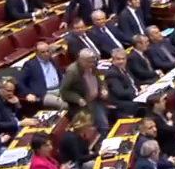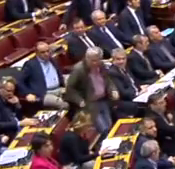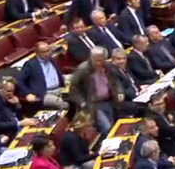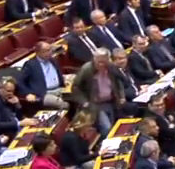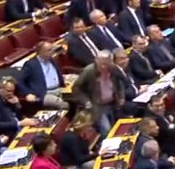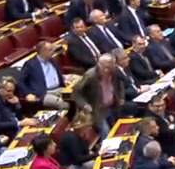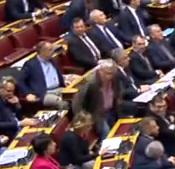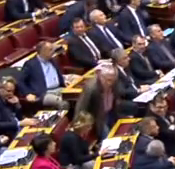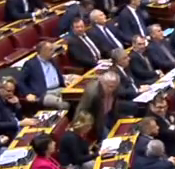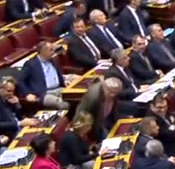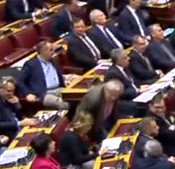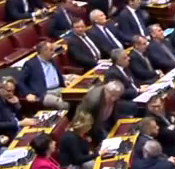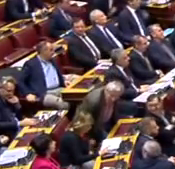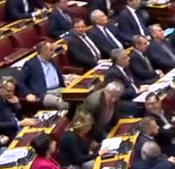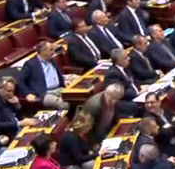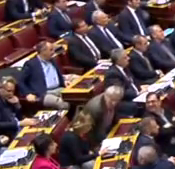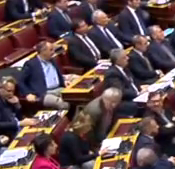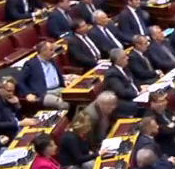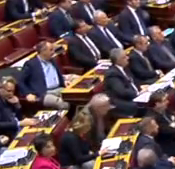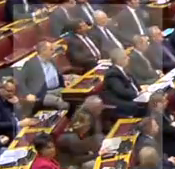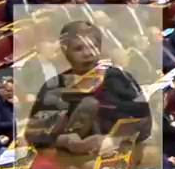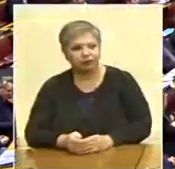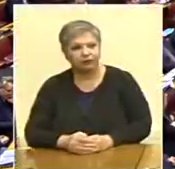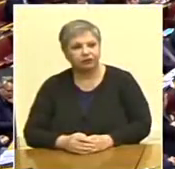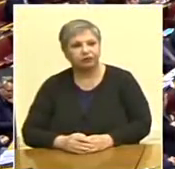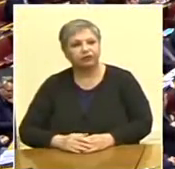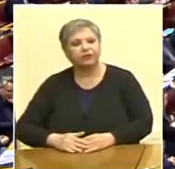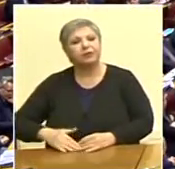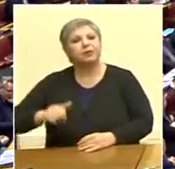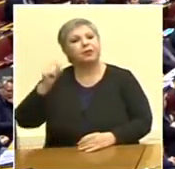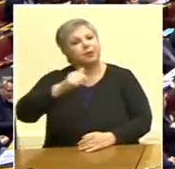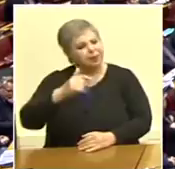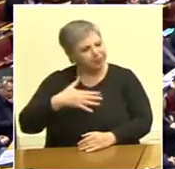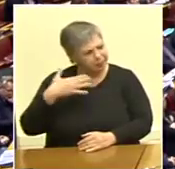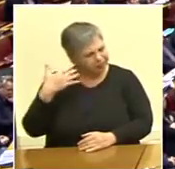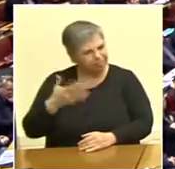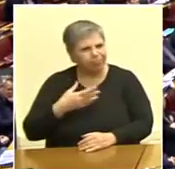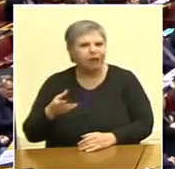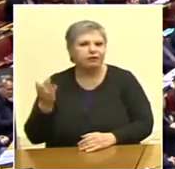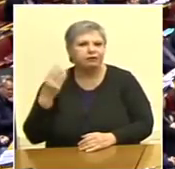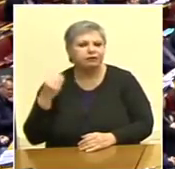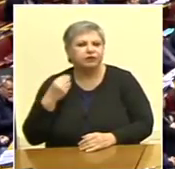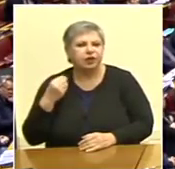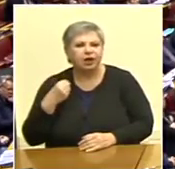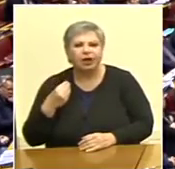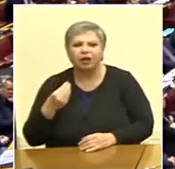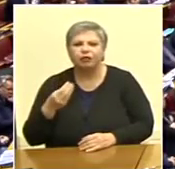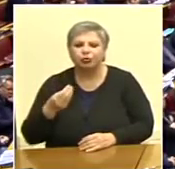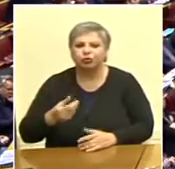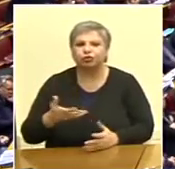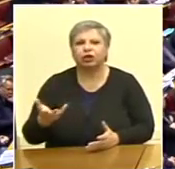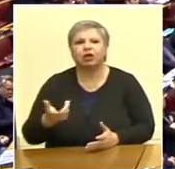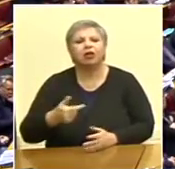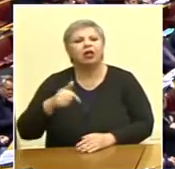Έχω υπογράψει. Κύριε Μητσοτάκη, παρακολούθησα την προσπάθειά σας να σηκώσετε με θεατρικό τρόπο τους